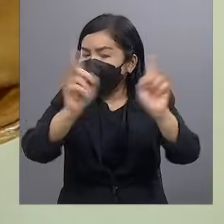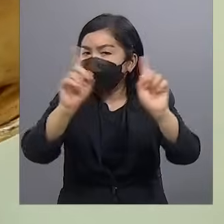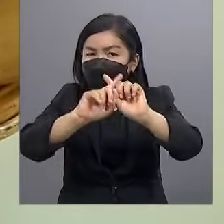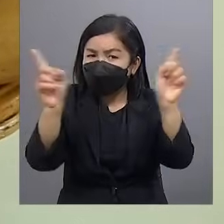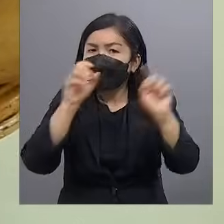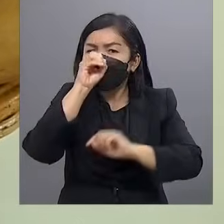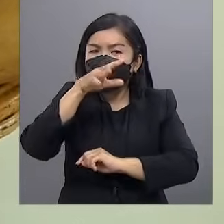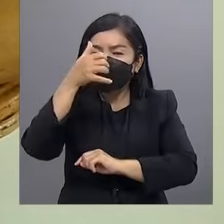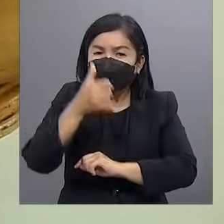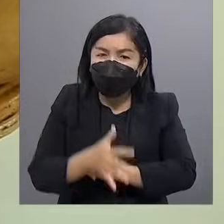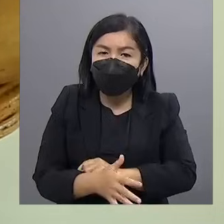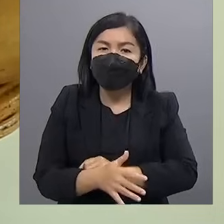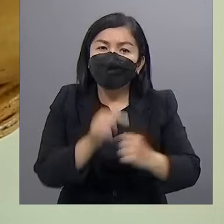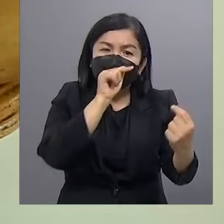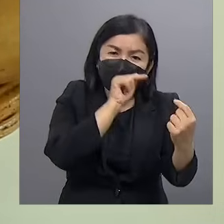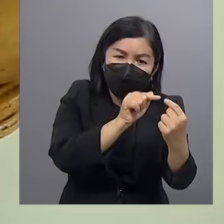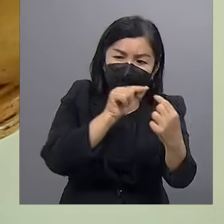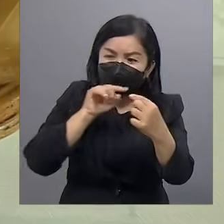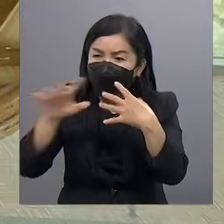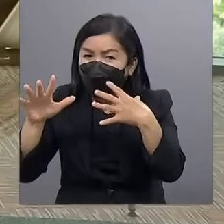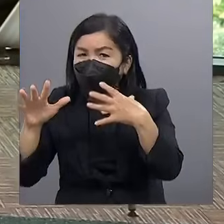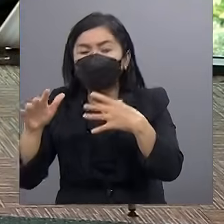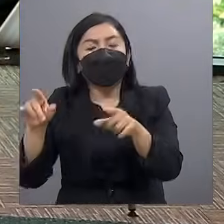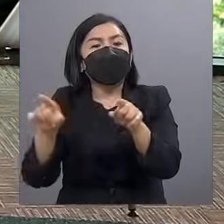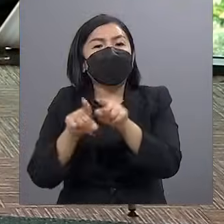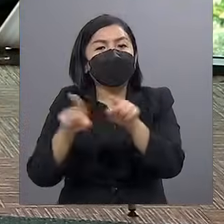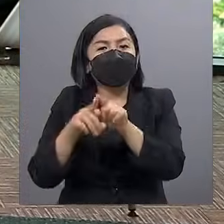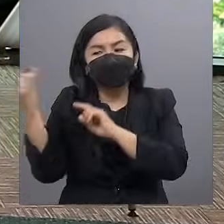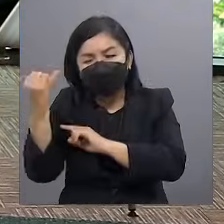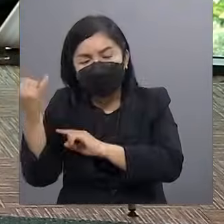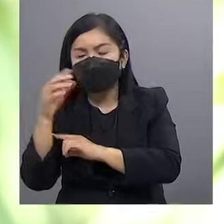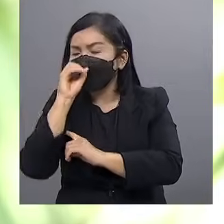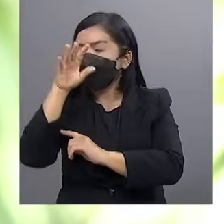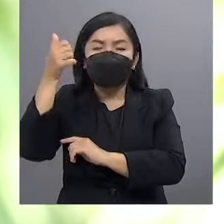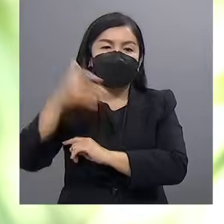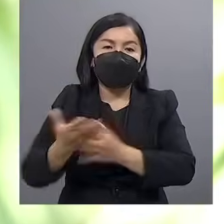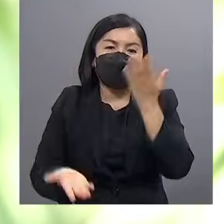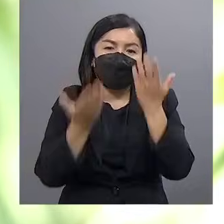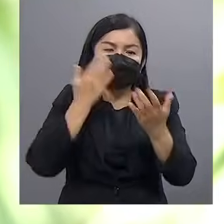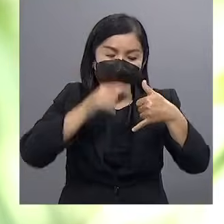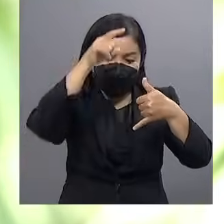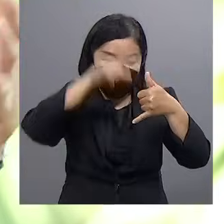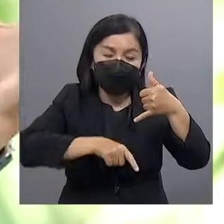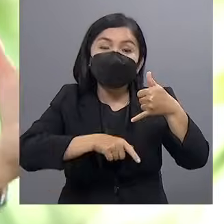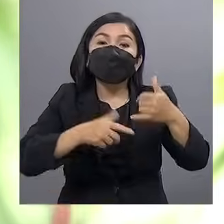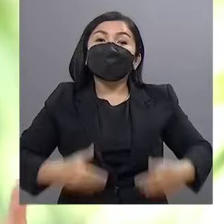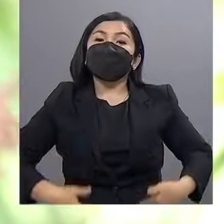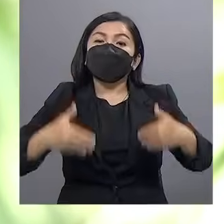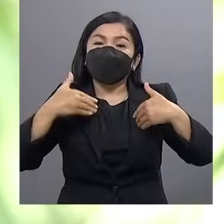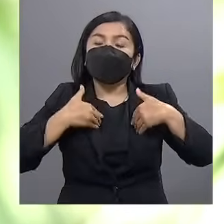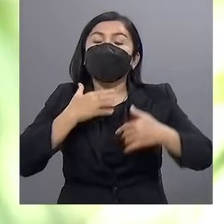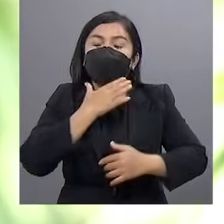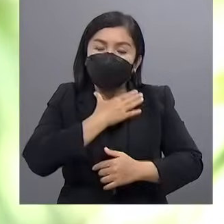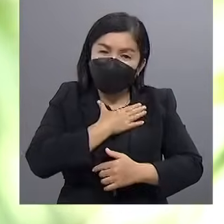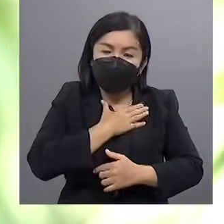มันจะเท่ากับดีทั้งร้อยหรือแยกน้อยก็ไม่ใส่ก็เหมือนกันเขาต้องใช้ชีวิตประจำวันบางคนนอน